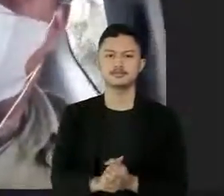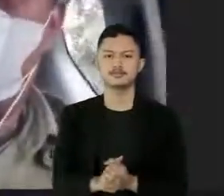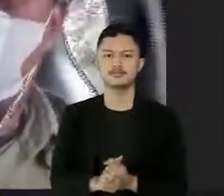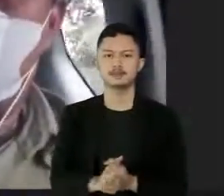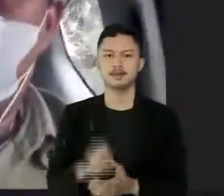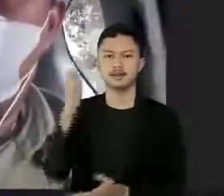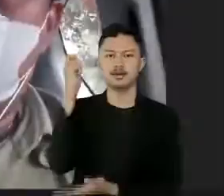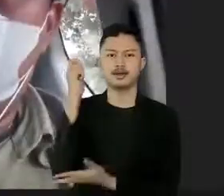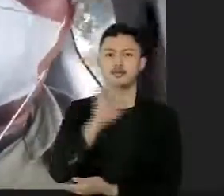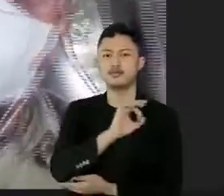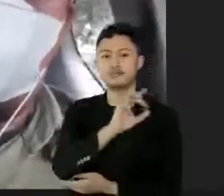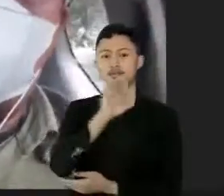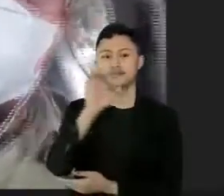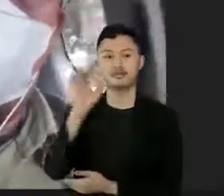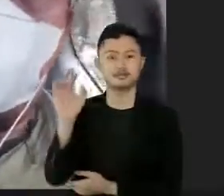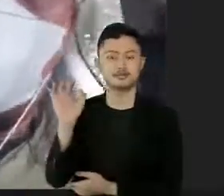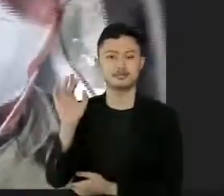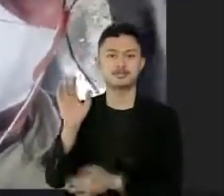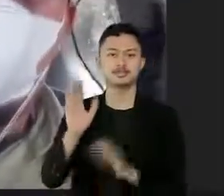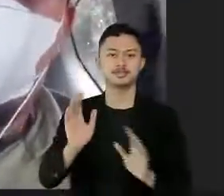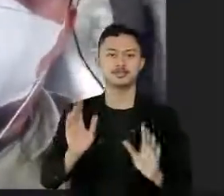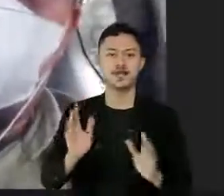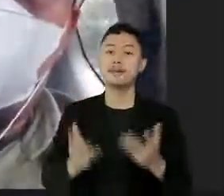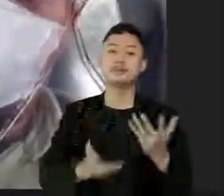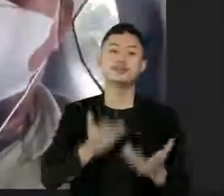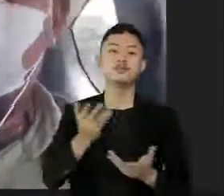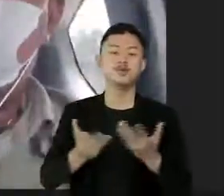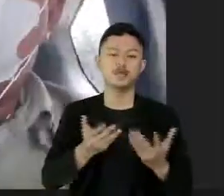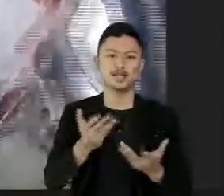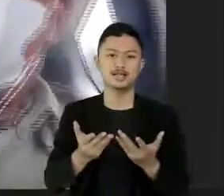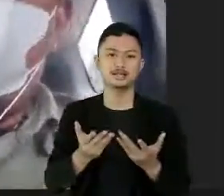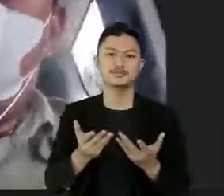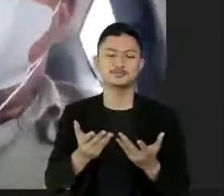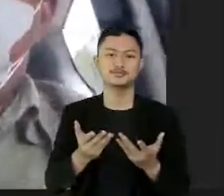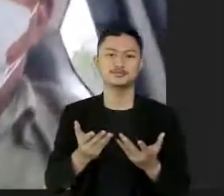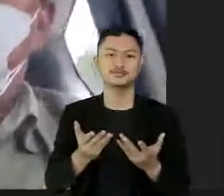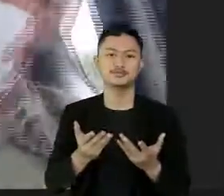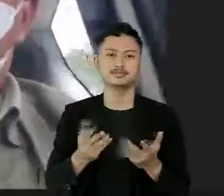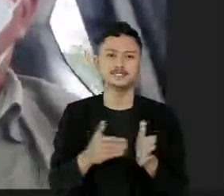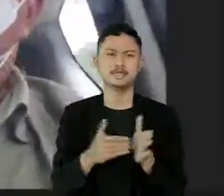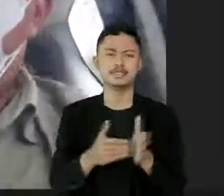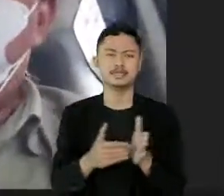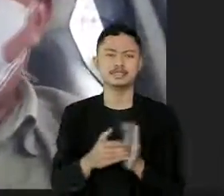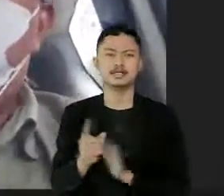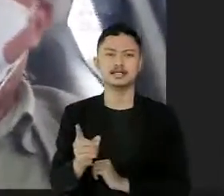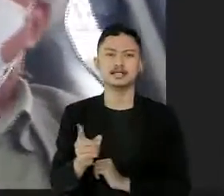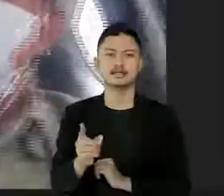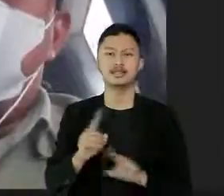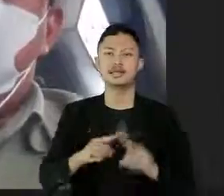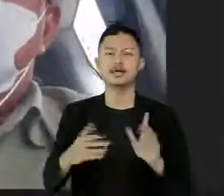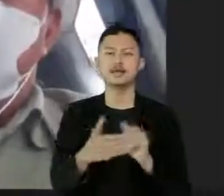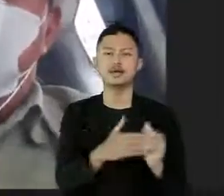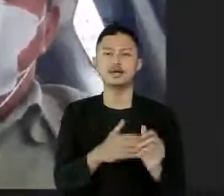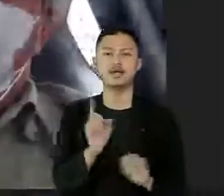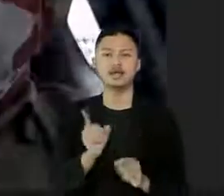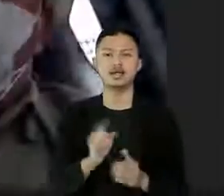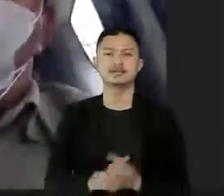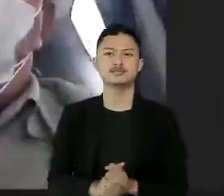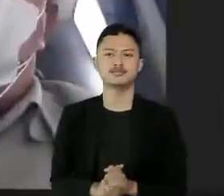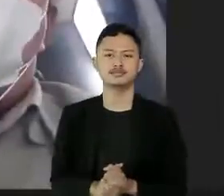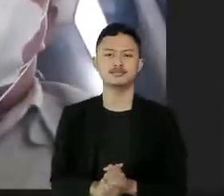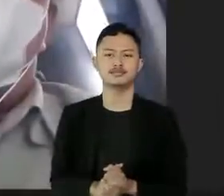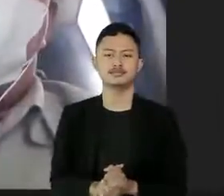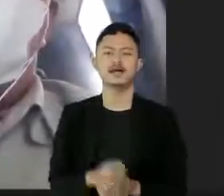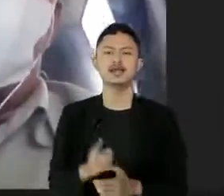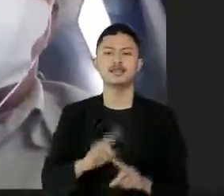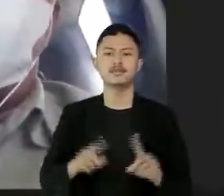yang di desa wisata juga tuh, Pandi Wadawari itu, walaupun dengan berbagai ininya ya, keterbatasannya, jadi kita ada panduan gitu. Tapi itulah